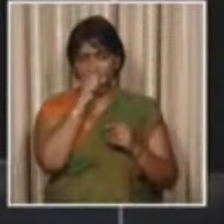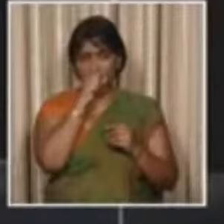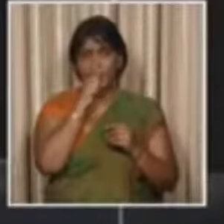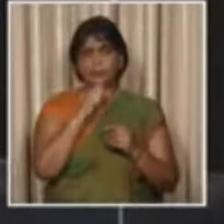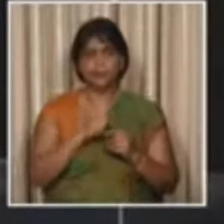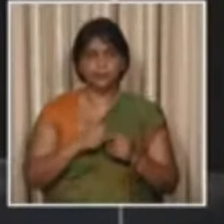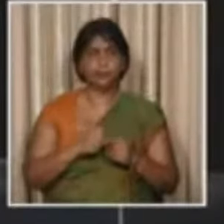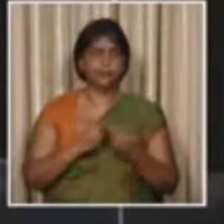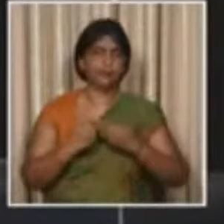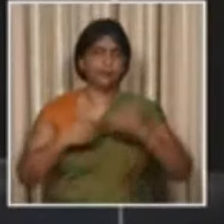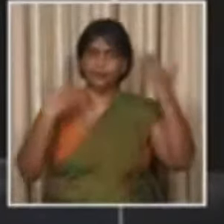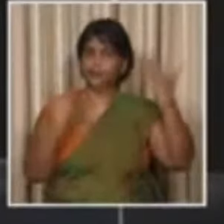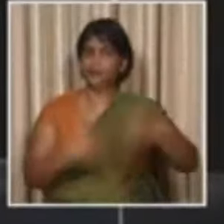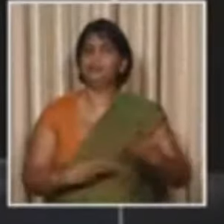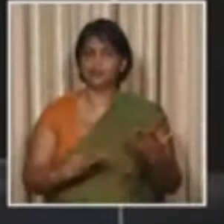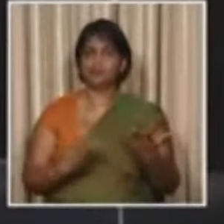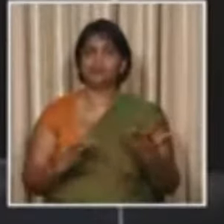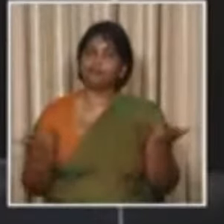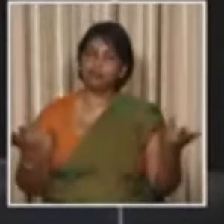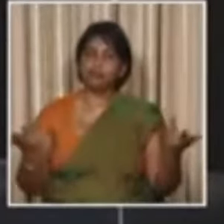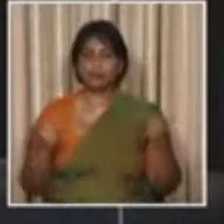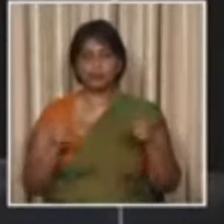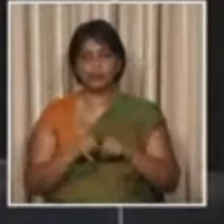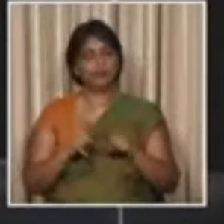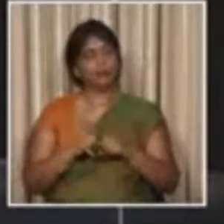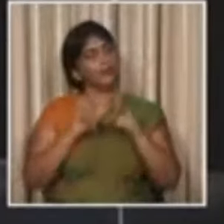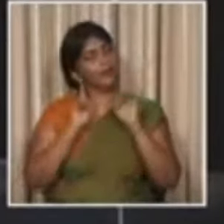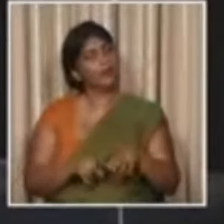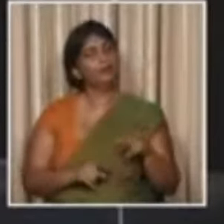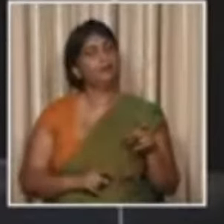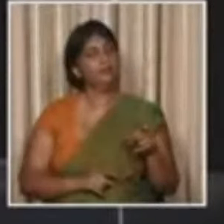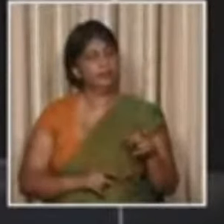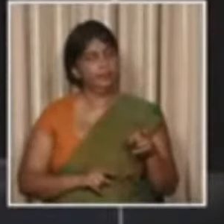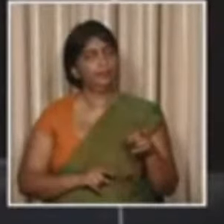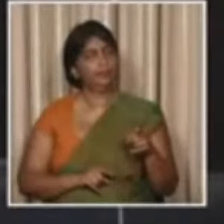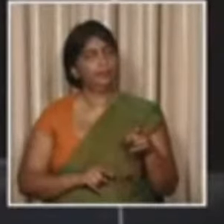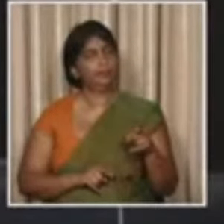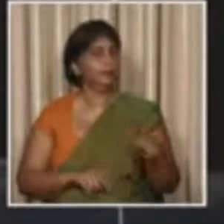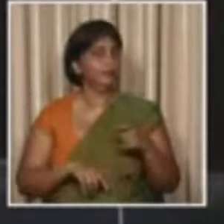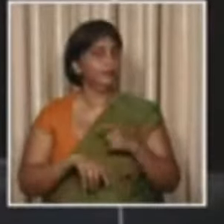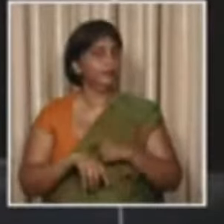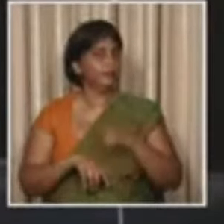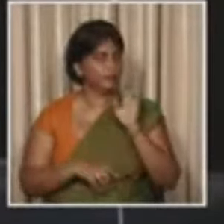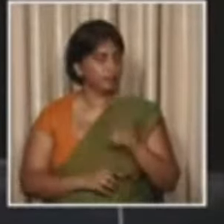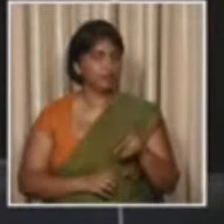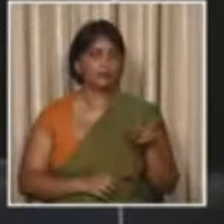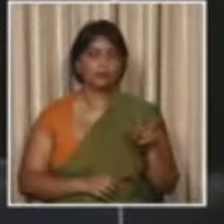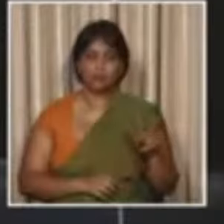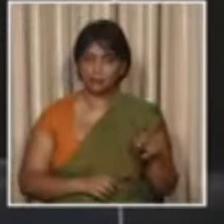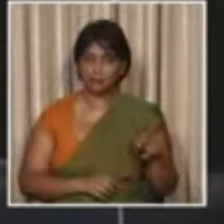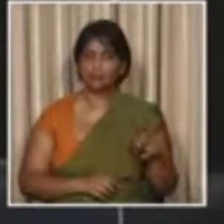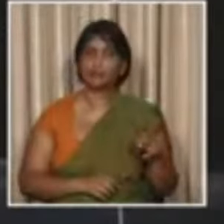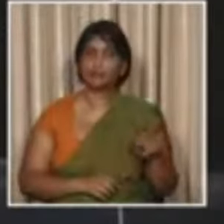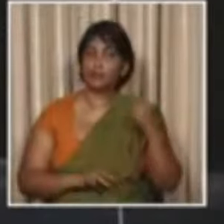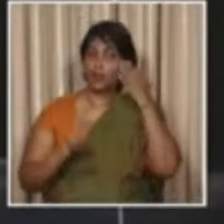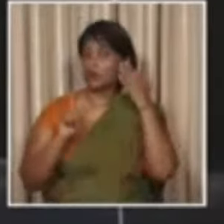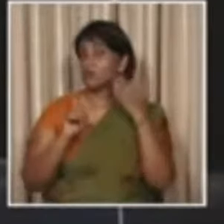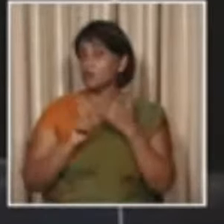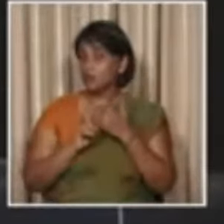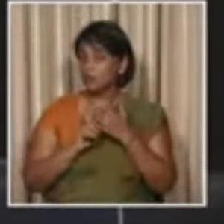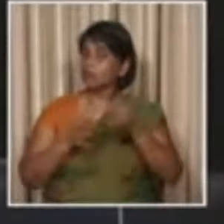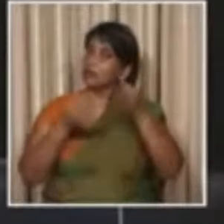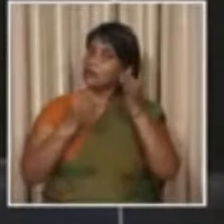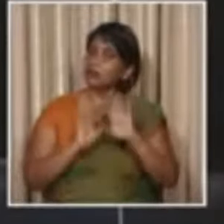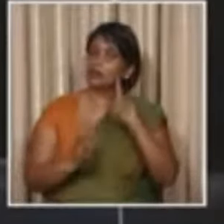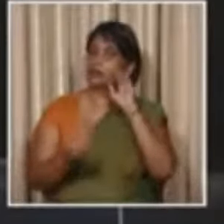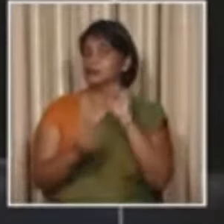ටික බලන්නේ. ඊට පස්සේ තමයි මම උනේ. ඉතින් මේක මේ මේ අවස්ථාවේදී මේ සිද්ධිය පිළිබඳව නිසි